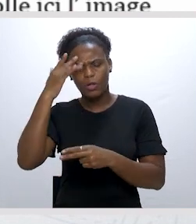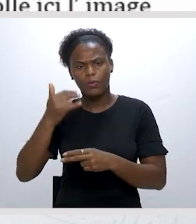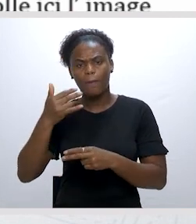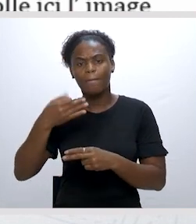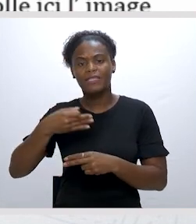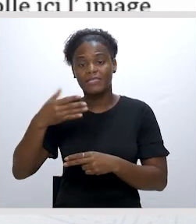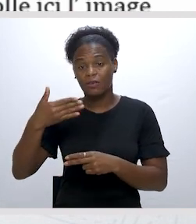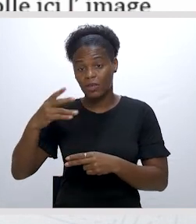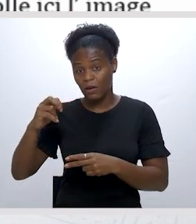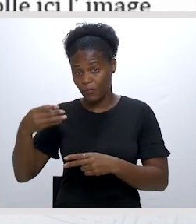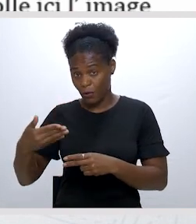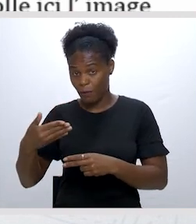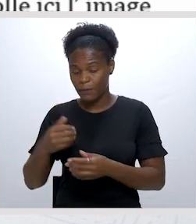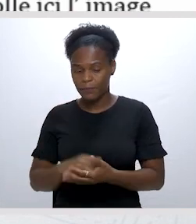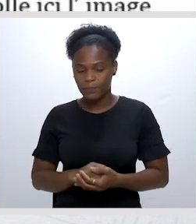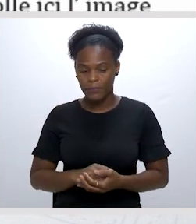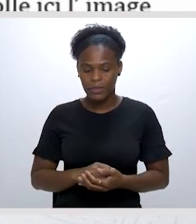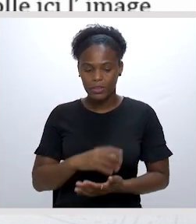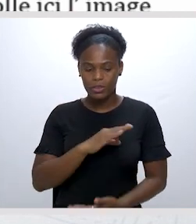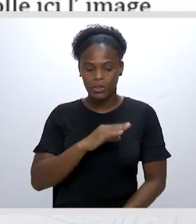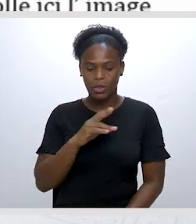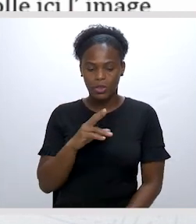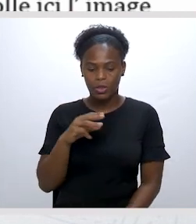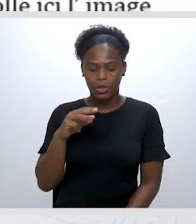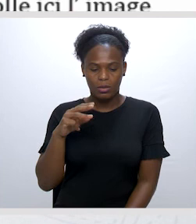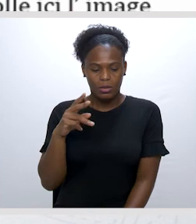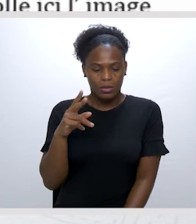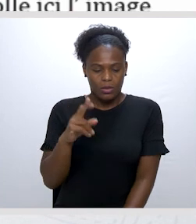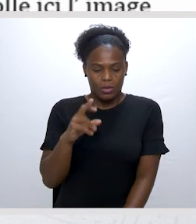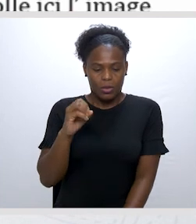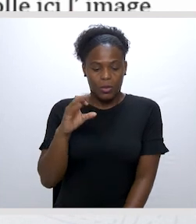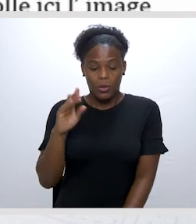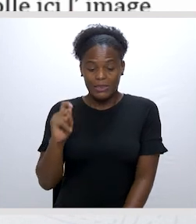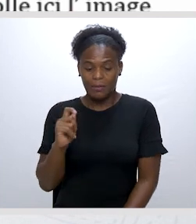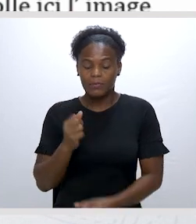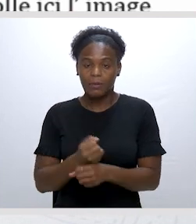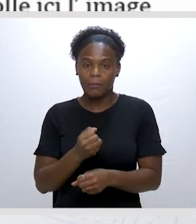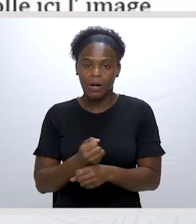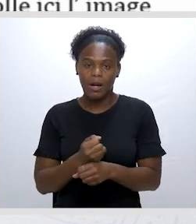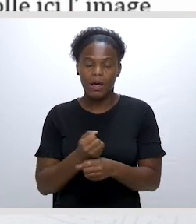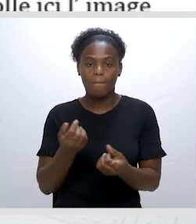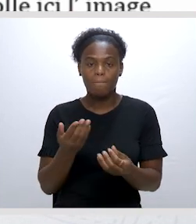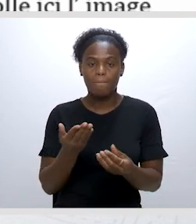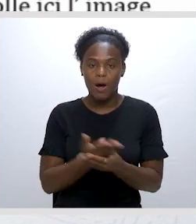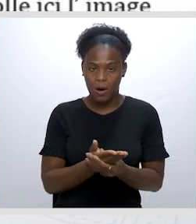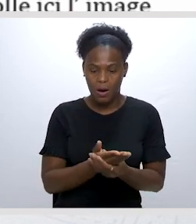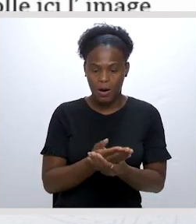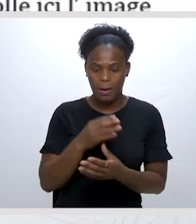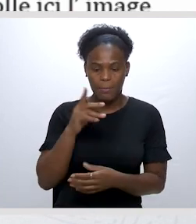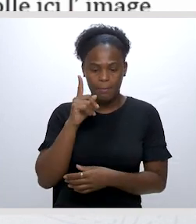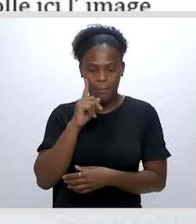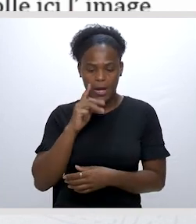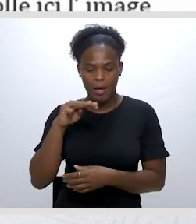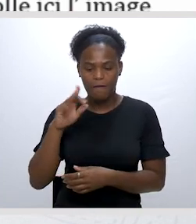2, page 131. Monsieur Rochat est boulanger. Madame Fernandes est